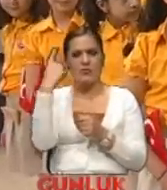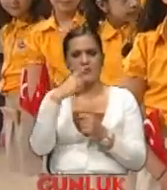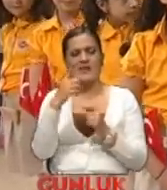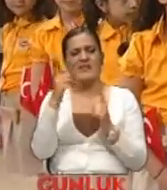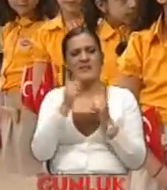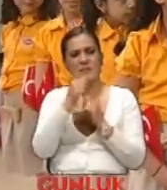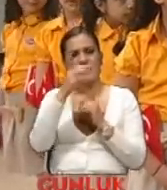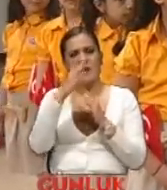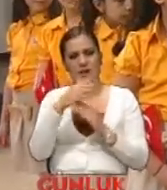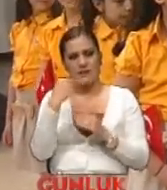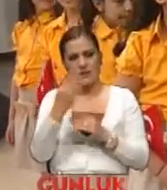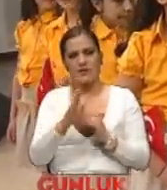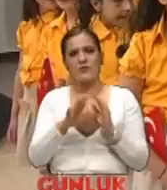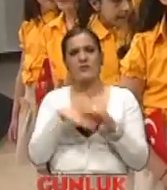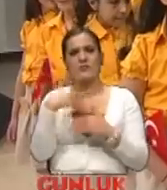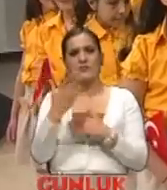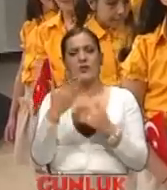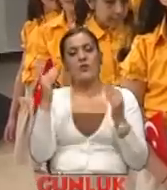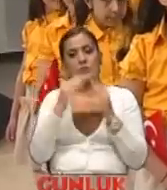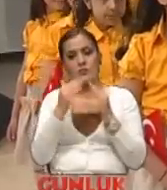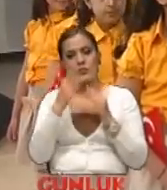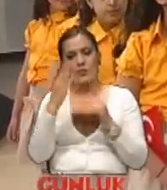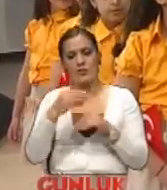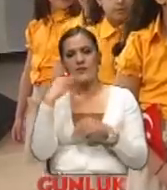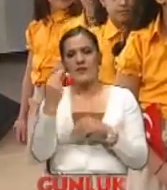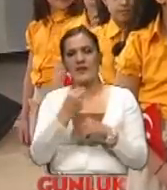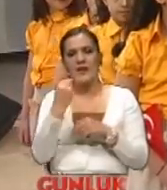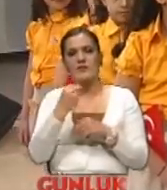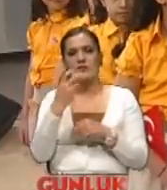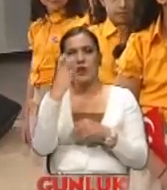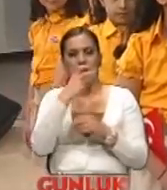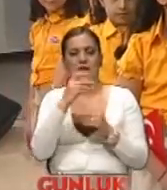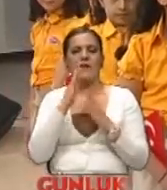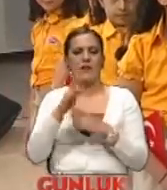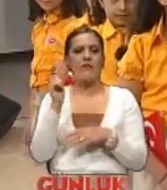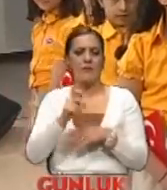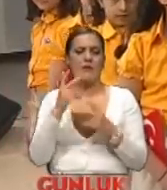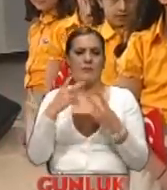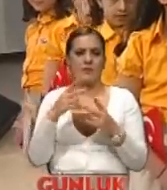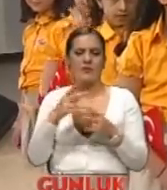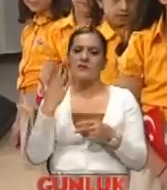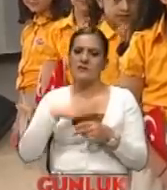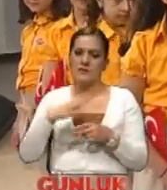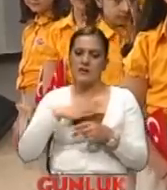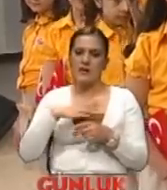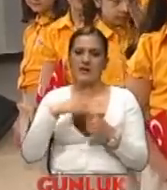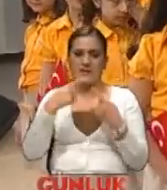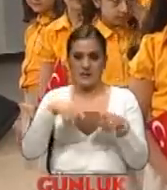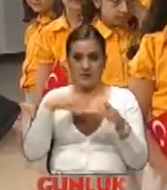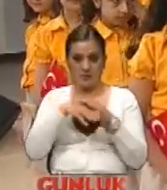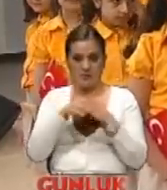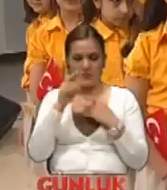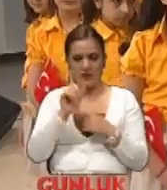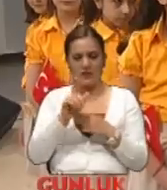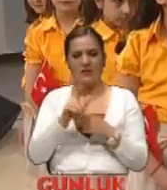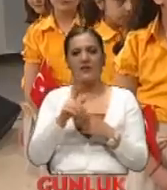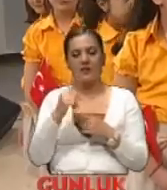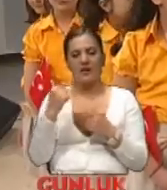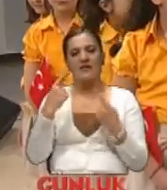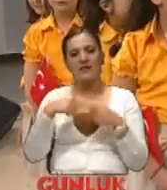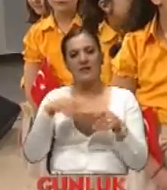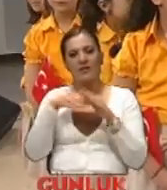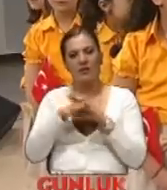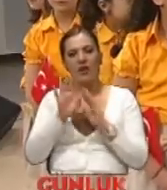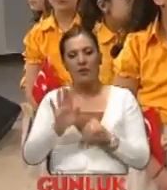kısa bir ara veriyorlar. Daha sonra uygun olduğunda gençlik korosuna devam edebiliyorlar. Hı-hı. Dileyen bizim, sınava mı girmeleri var. Gerekiyor tekrar? Tabii